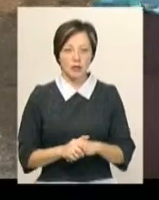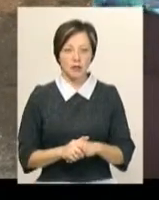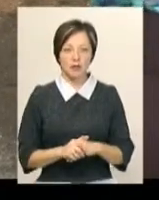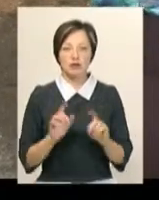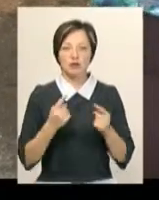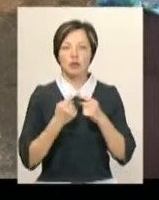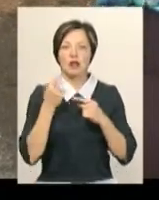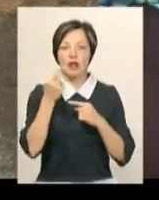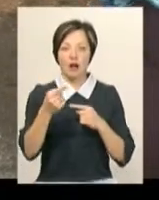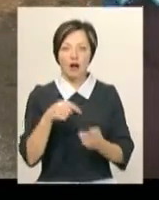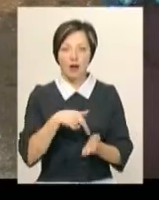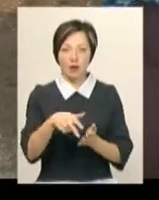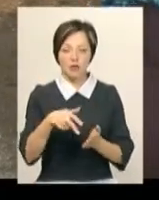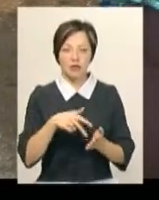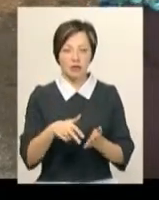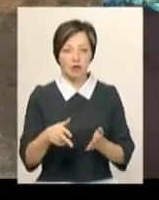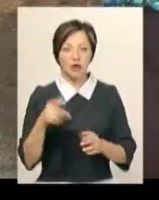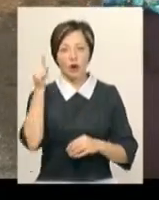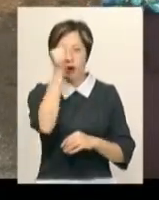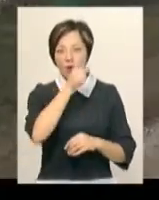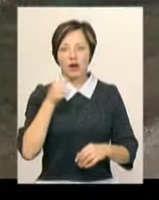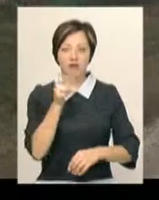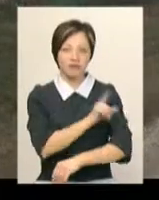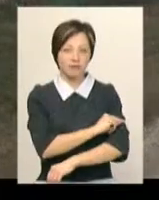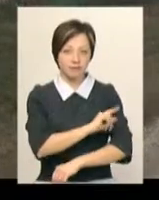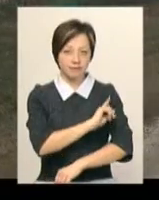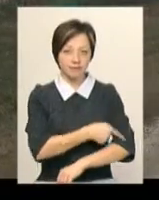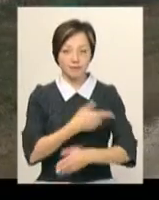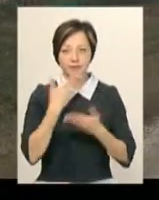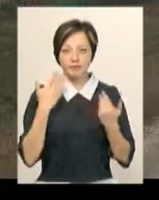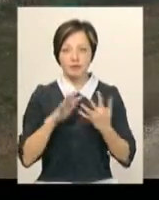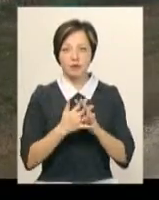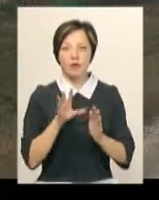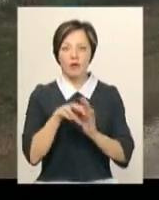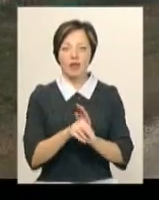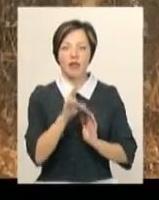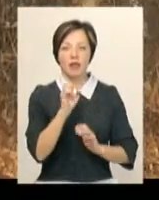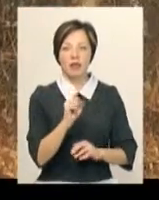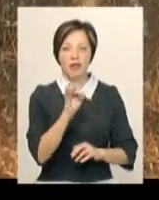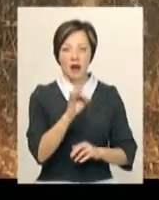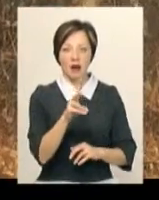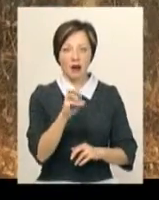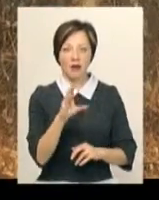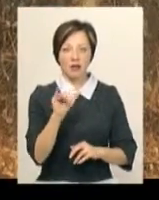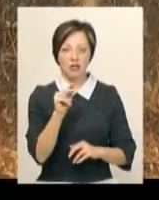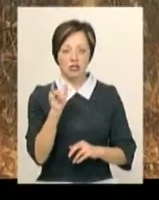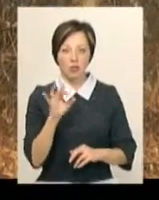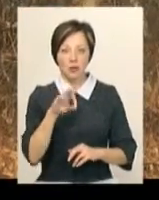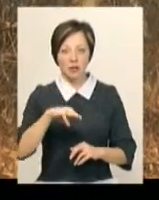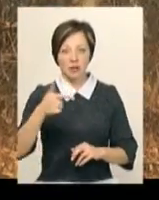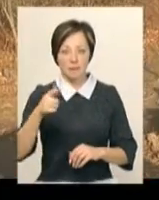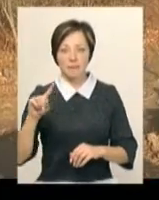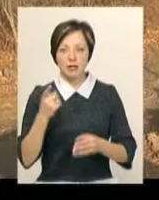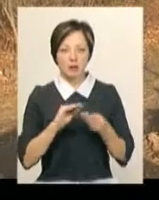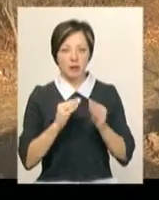бо дуже далеко було ходити. Ну, роки беруть своє. Село Юхимівці входить до Нарківецької об'єднаної територіальної громади. Перша